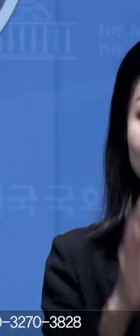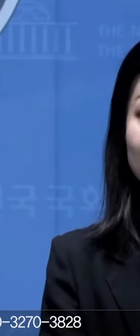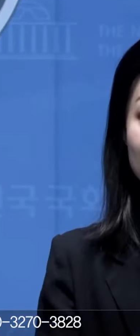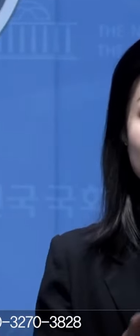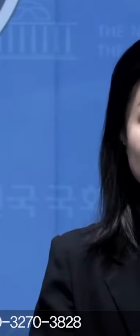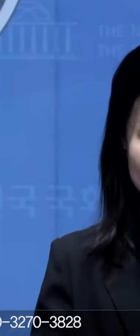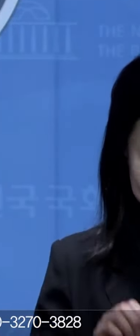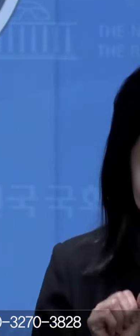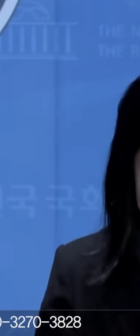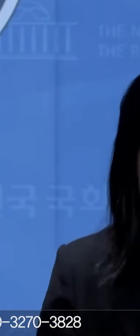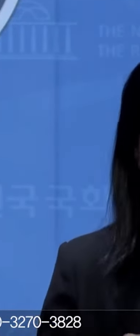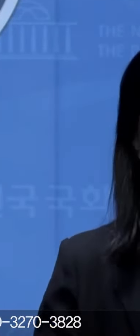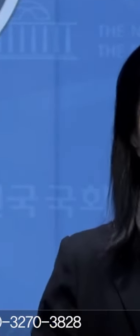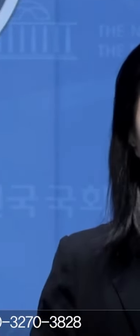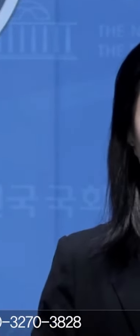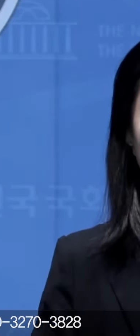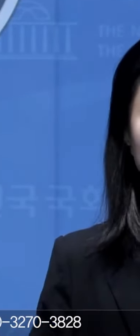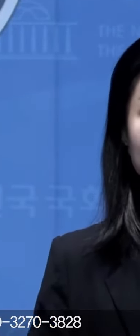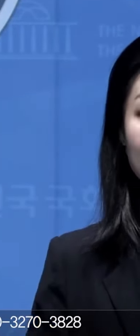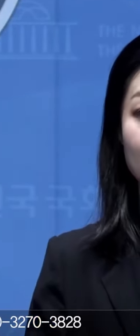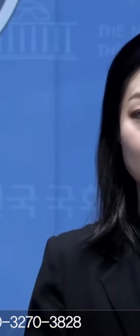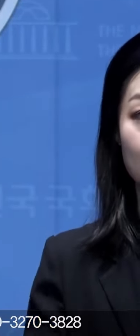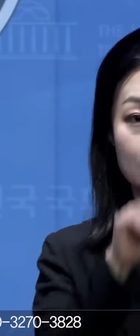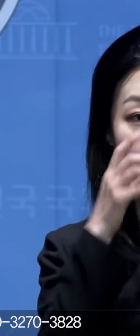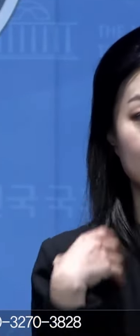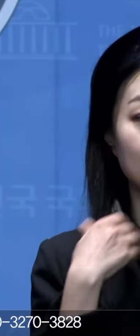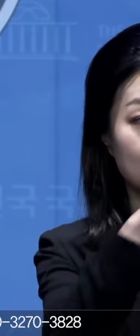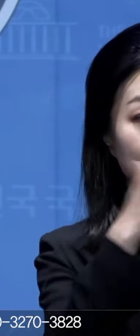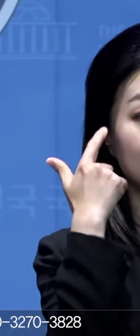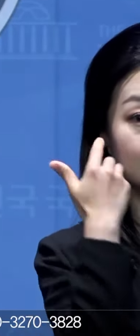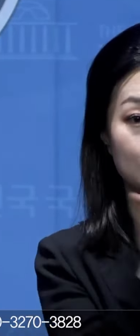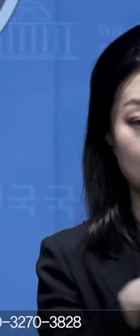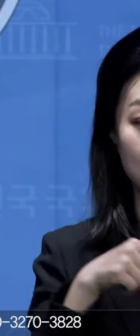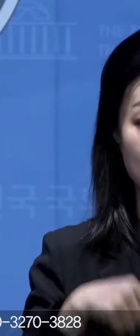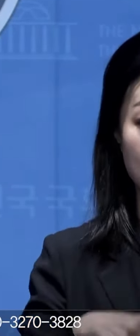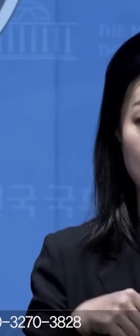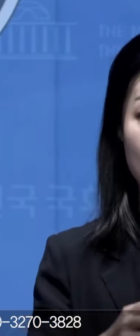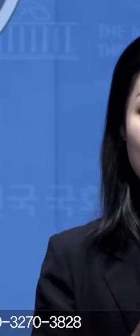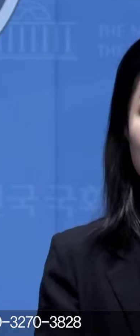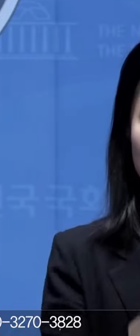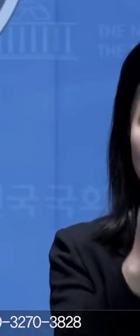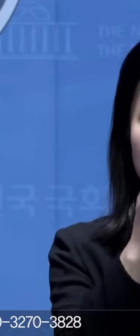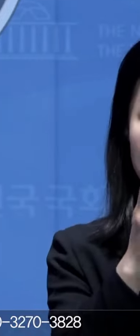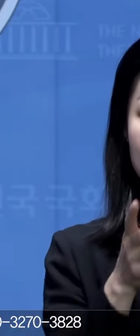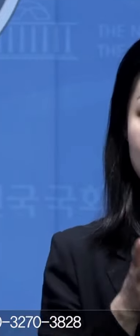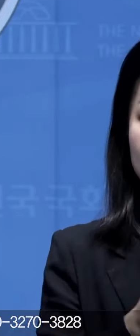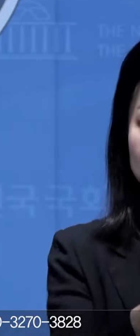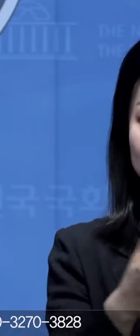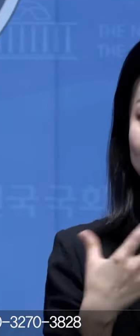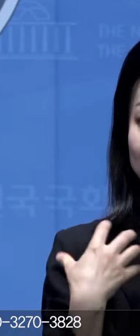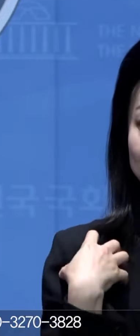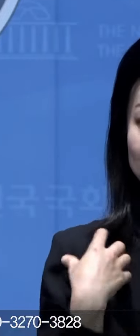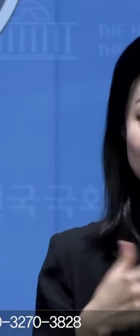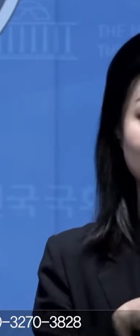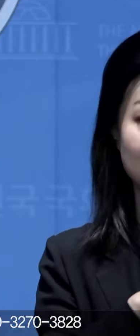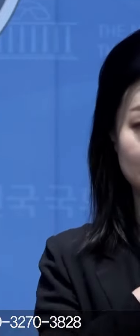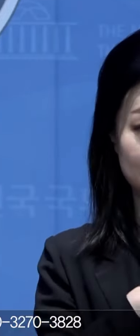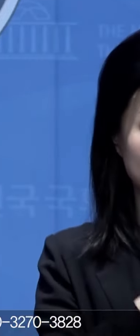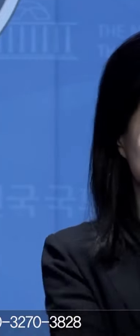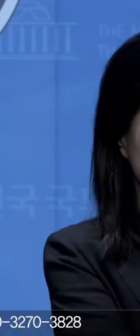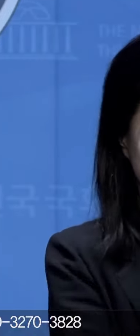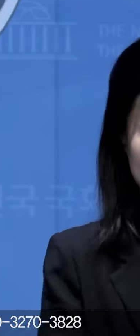안녕하십니까 저희들은 오늘 어 대정부질의 외교 통일 분야 지리가 예정되어